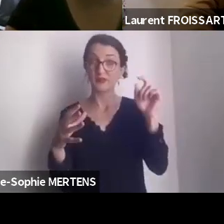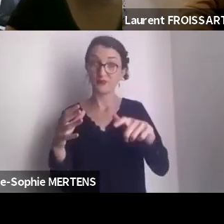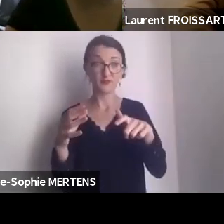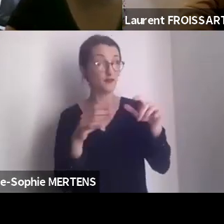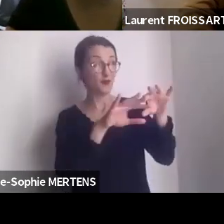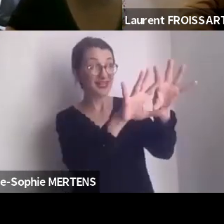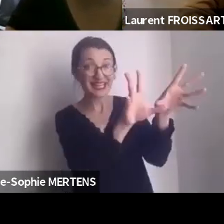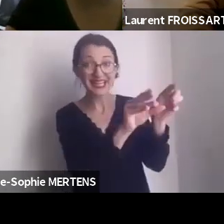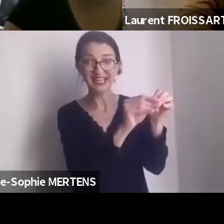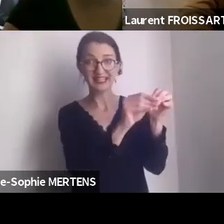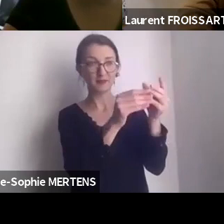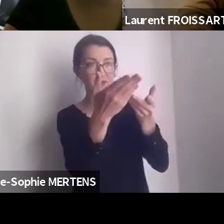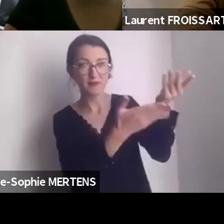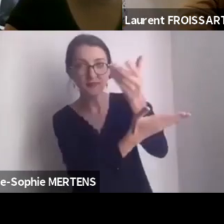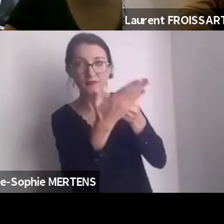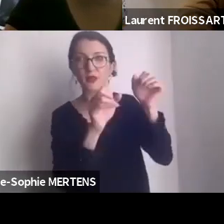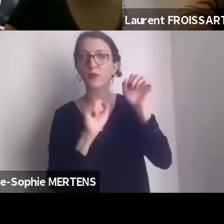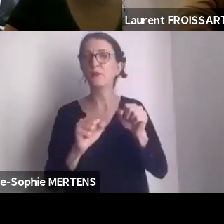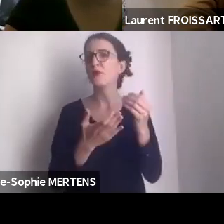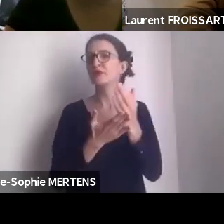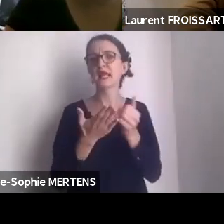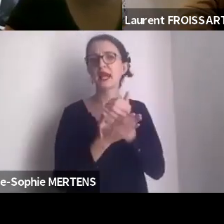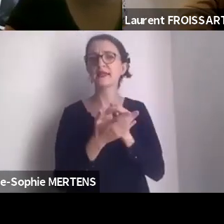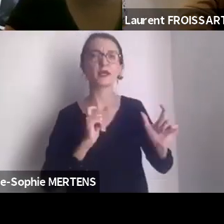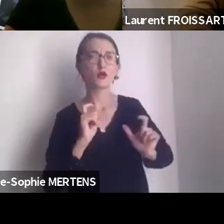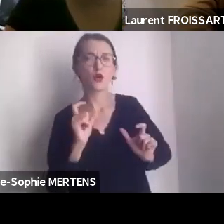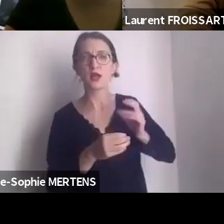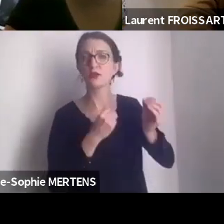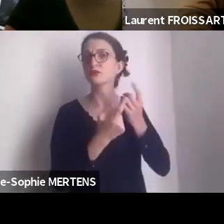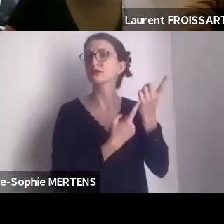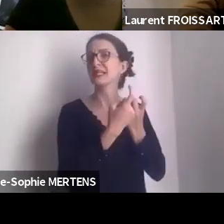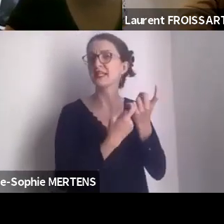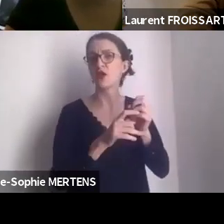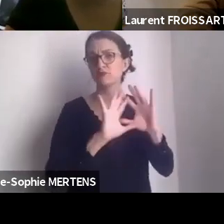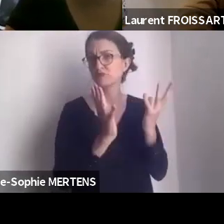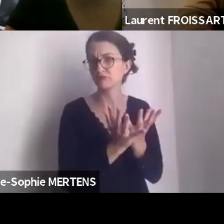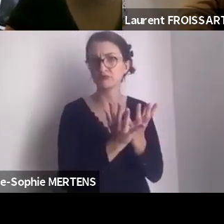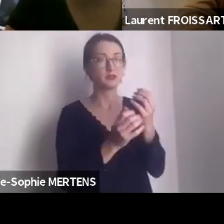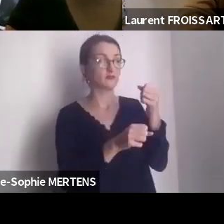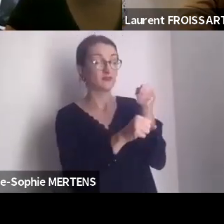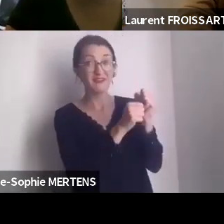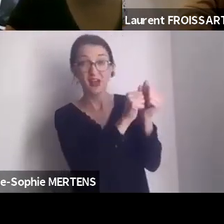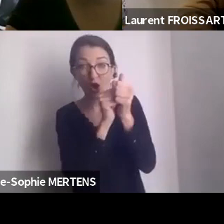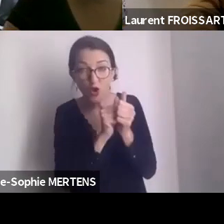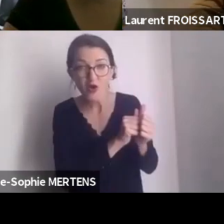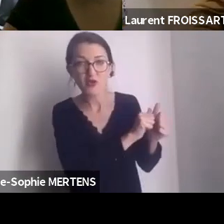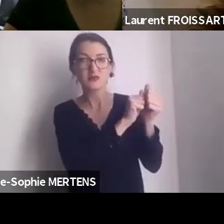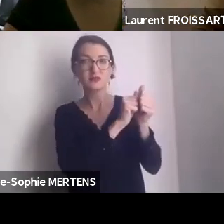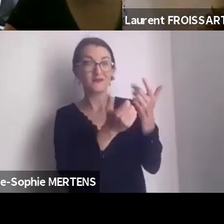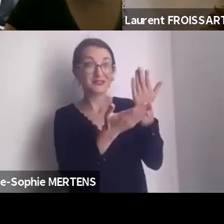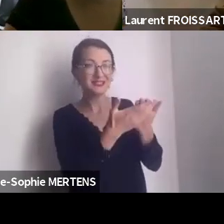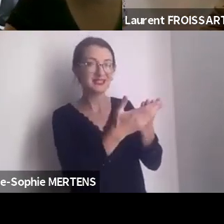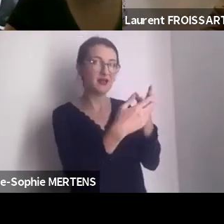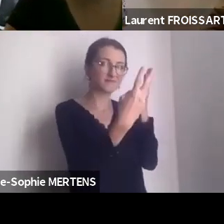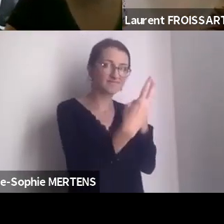des clients ou des collaborateurs. Et la proposition, c'est de porter d'abord son attention sur ces personnes et sur